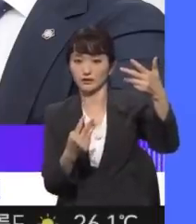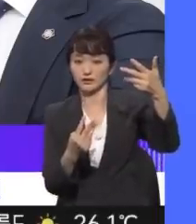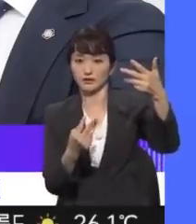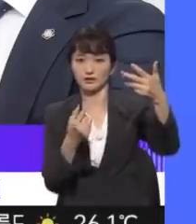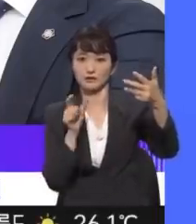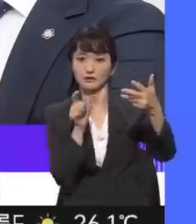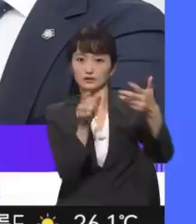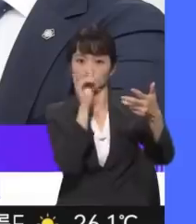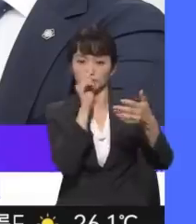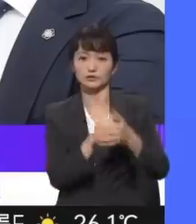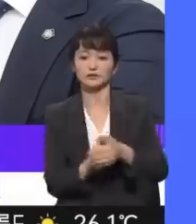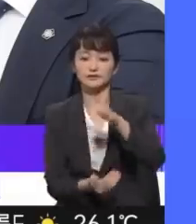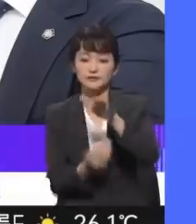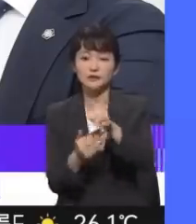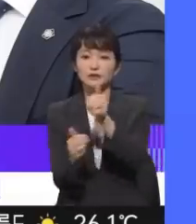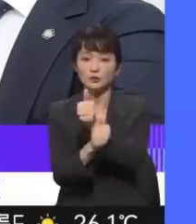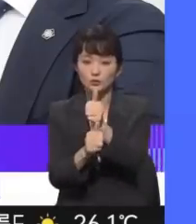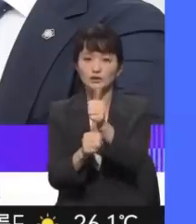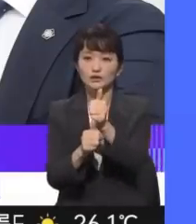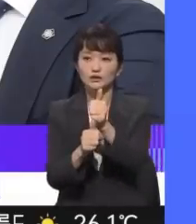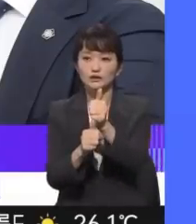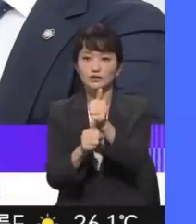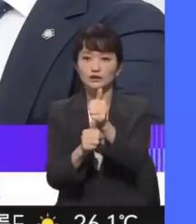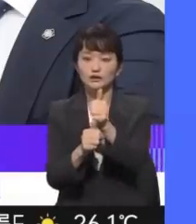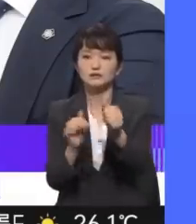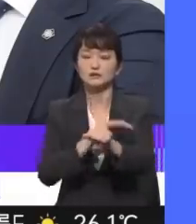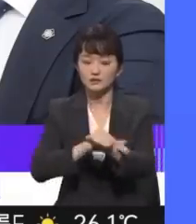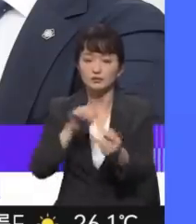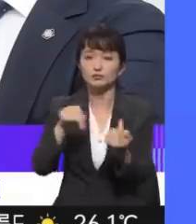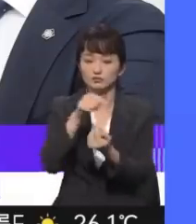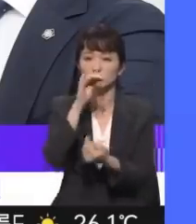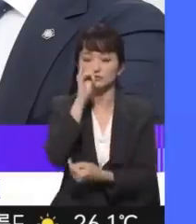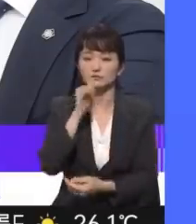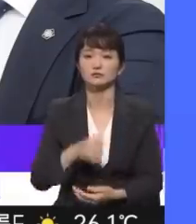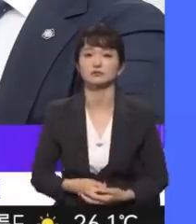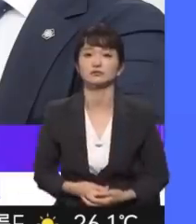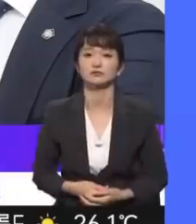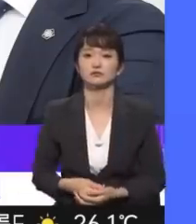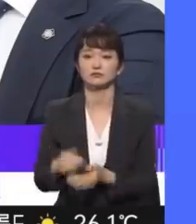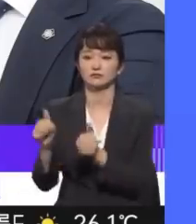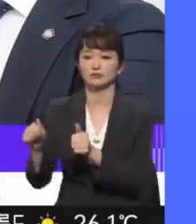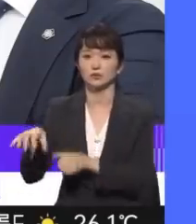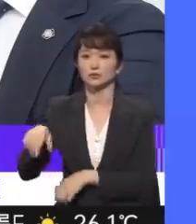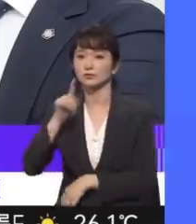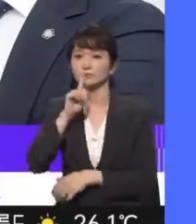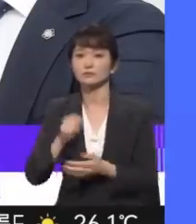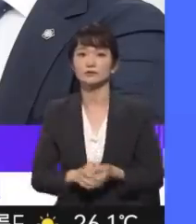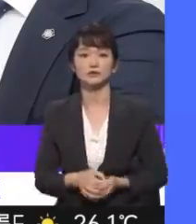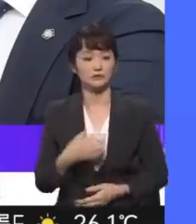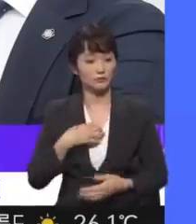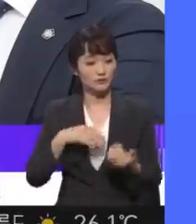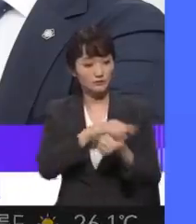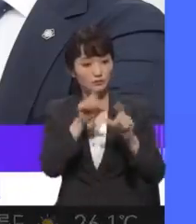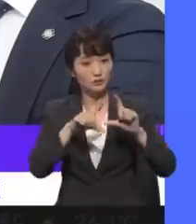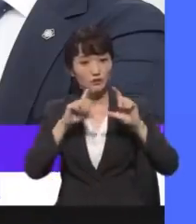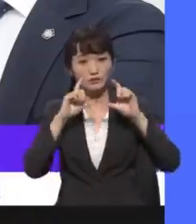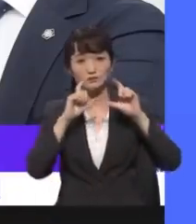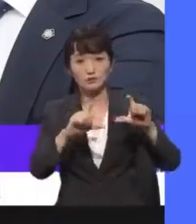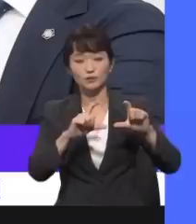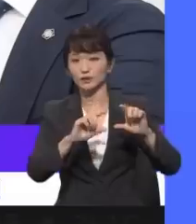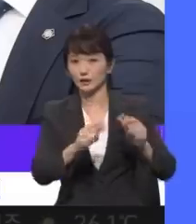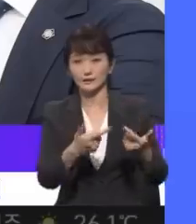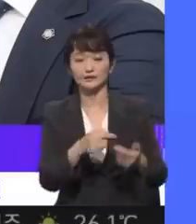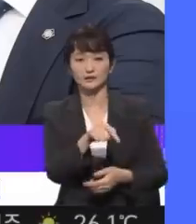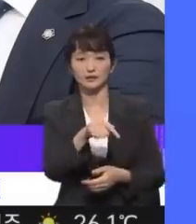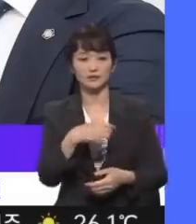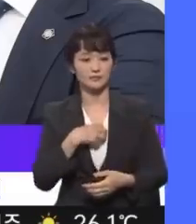하면 최고의 기능이 충분히 활용 기능 할 수 있다 라고 또 얘기한 바가 이 살며 대부분의 손에 얘기는 일단 비상 상황이 아니라는 겁니다 예의상